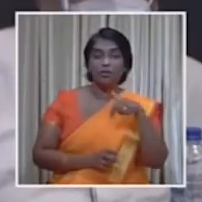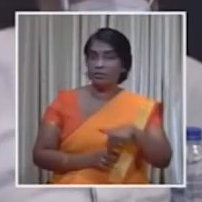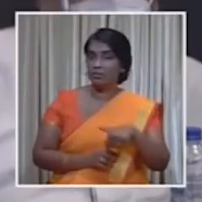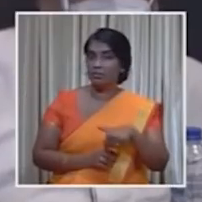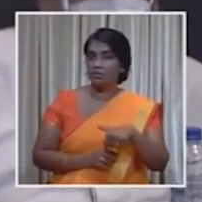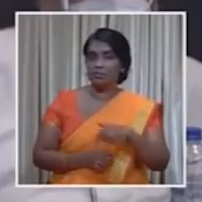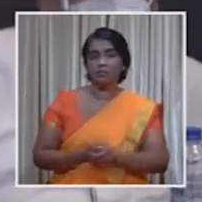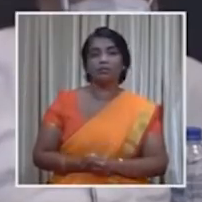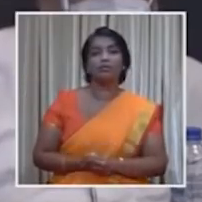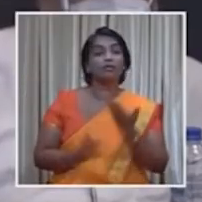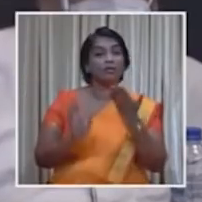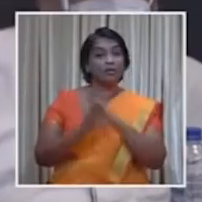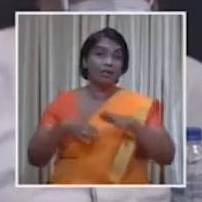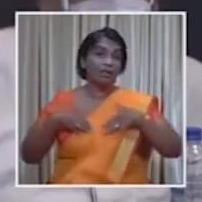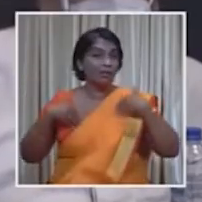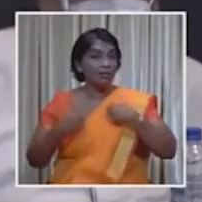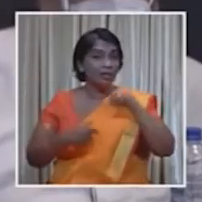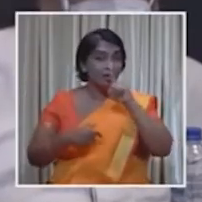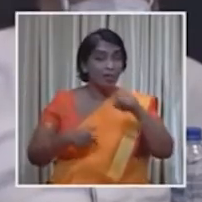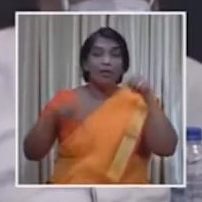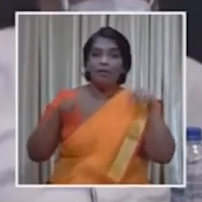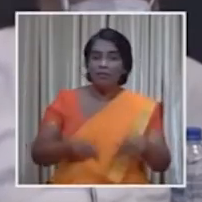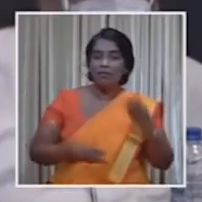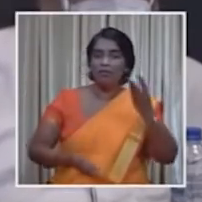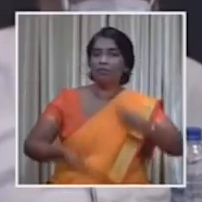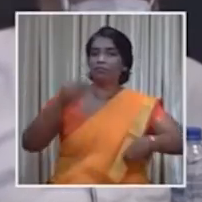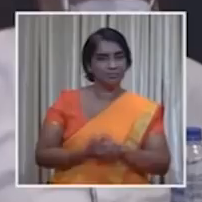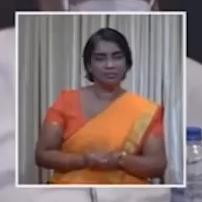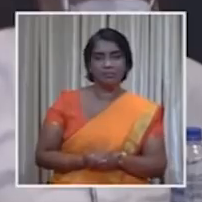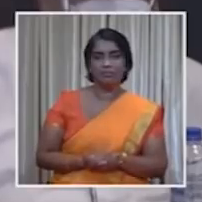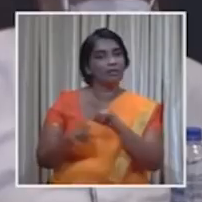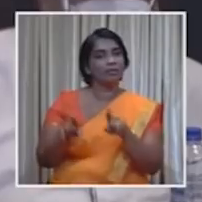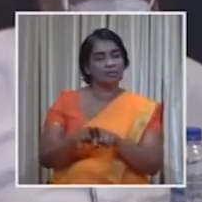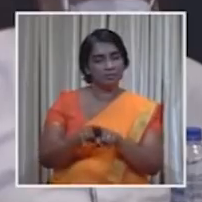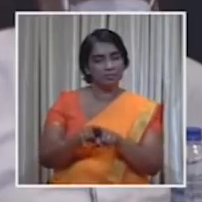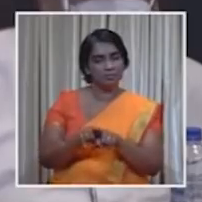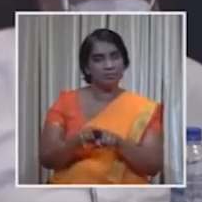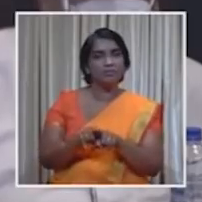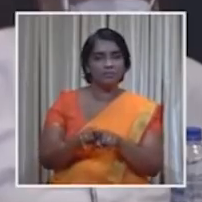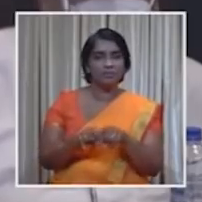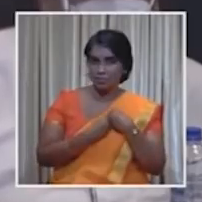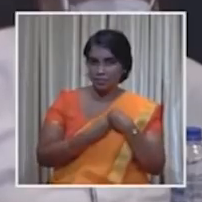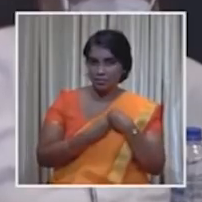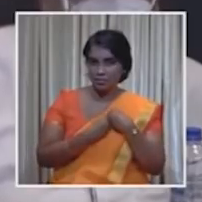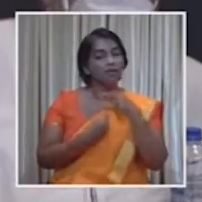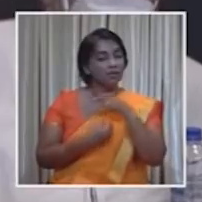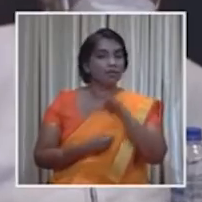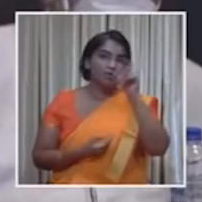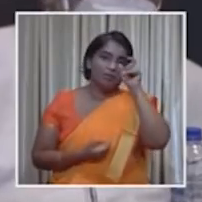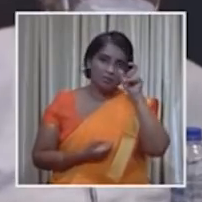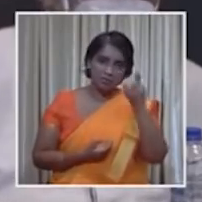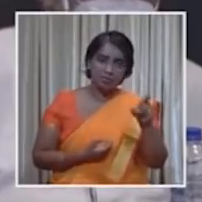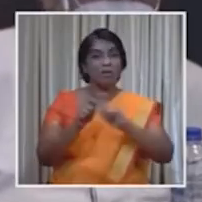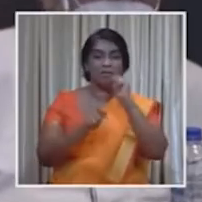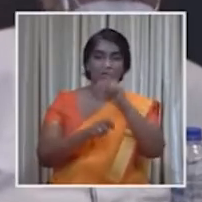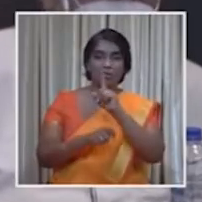ගන්න. එදා සැපද කියලා අහපු අය තමයි මේ ගානට අද බඩු මිල වැඩි කරලා තියෙන්නේ. ඉතින් මට තව විනාඩි දෙකක් ලැබුණු නිසා බලන්න ගොවීන්ට